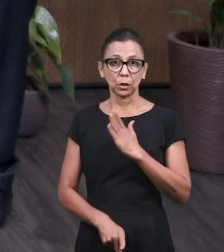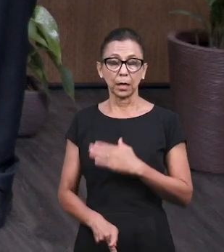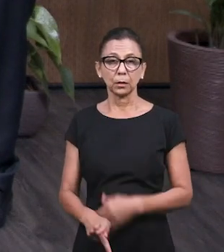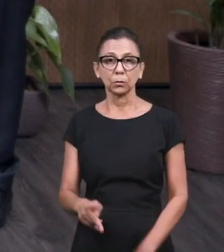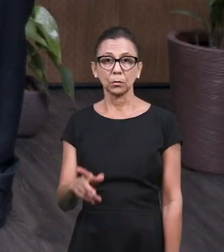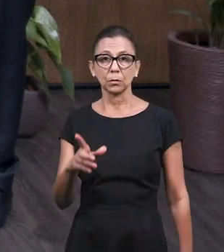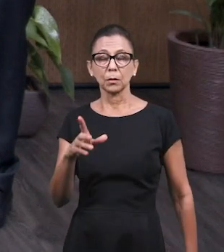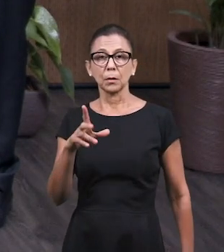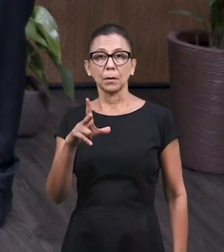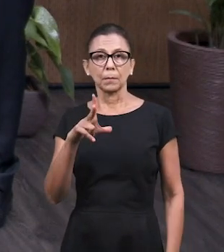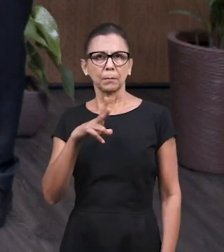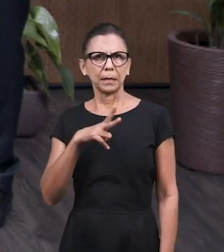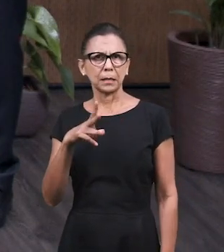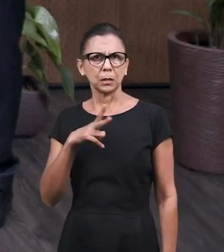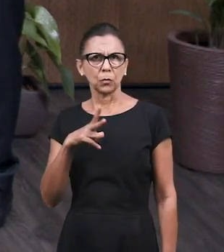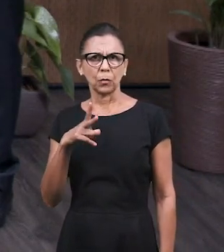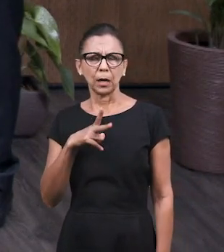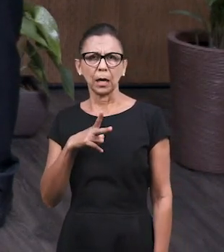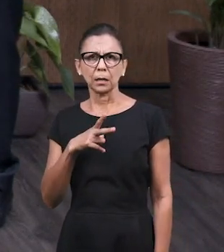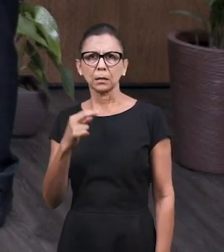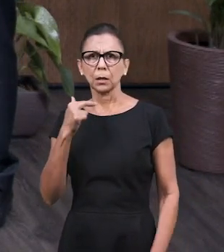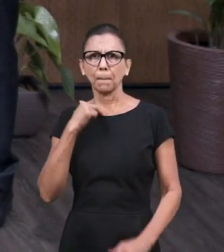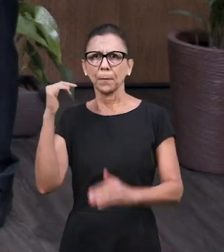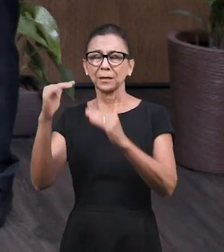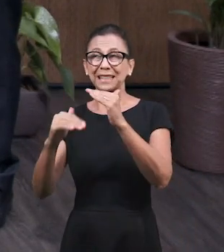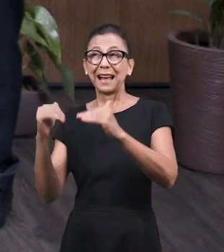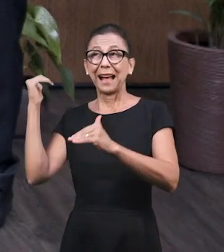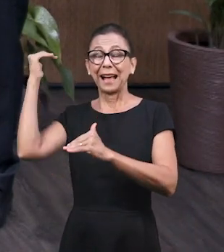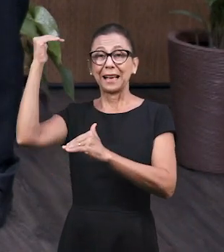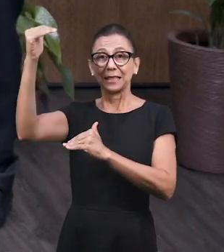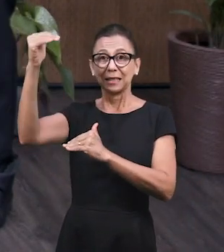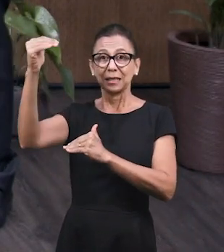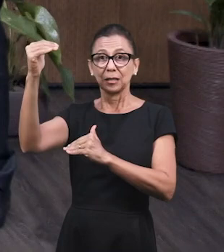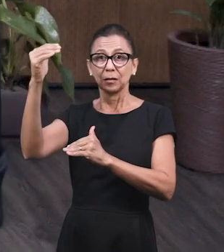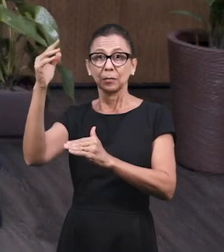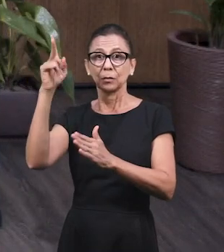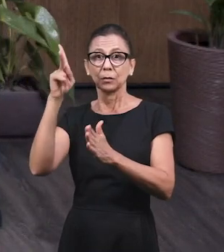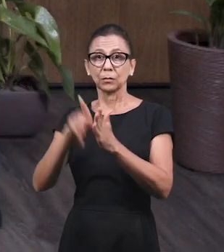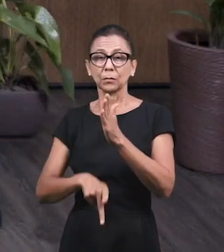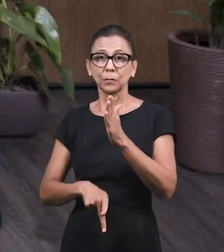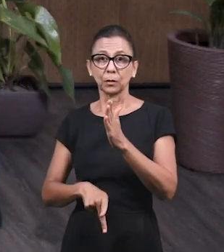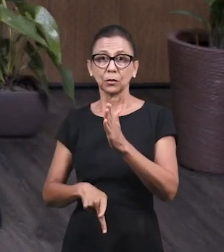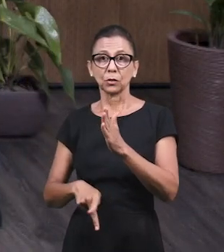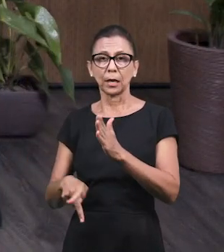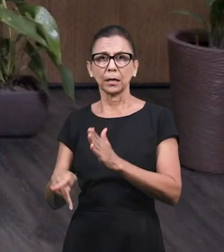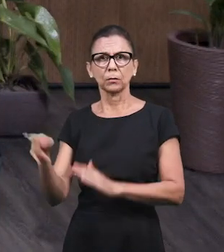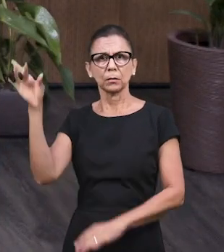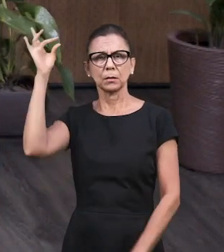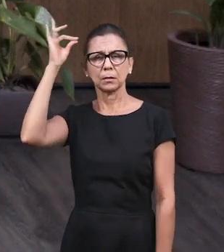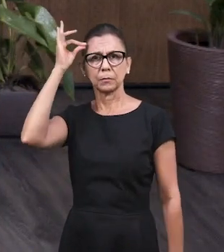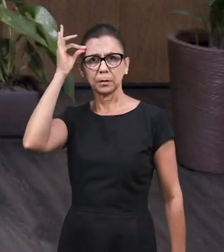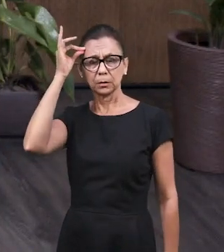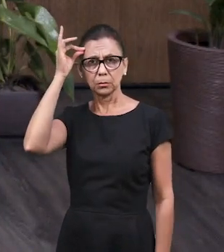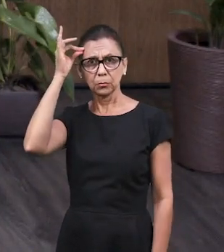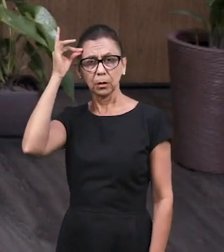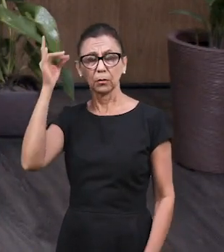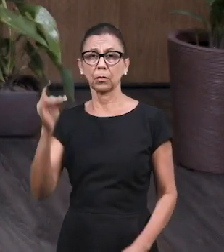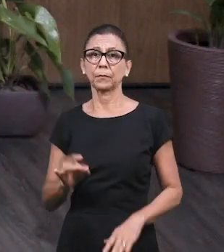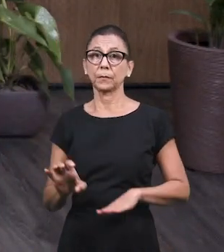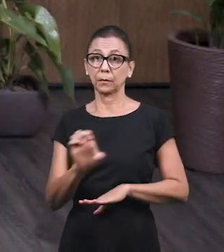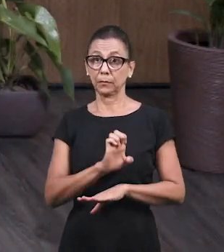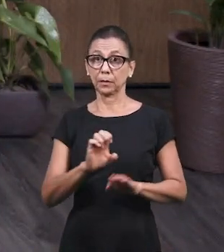donc voyez bien, les projets personnels ne peuvent pas superposer les projets